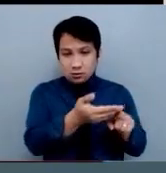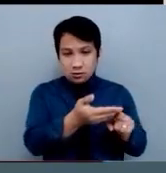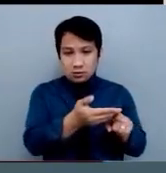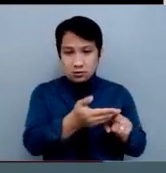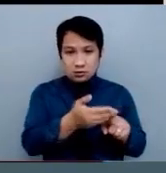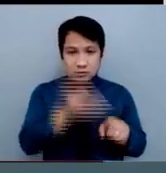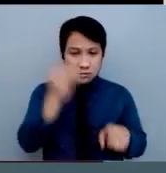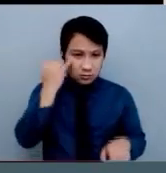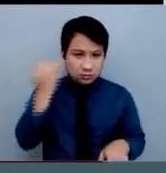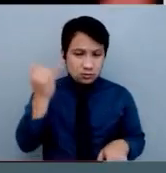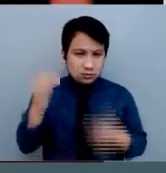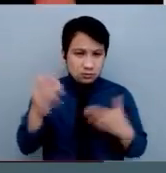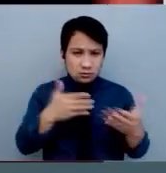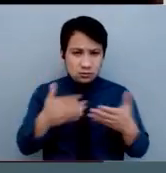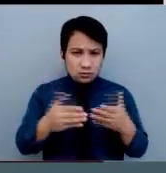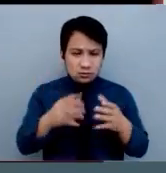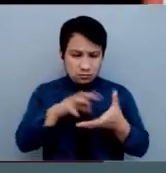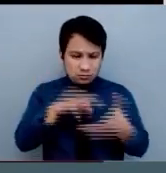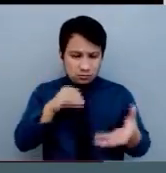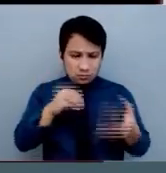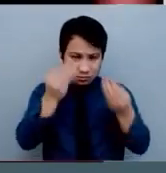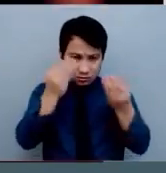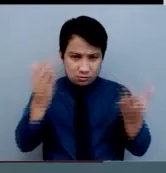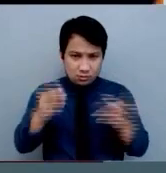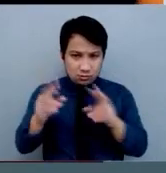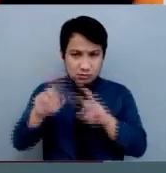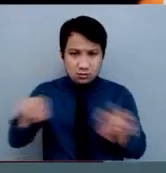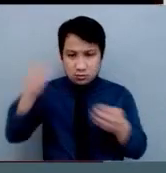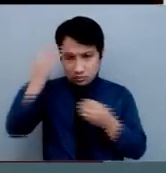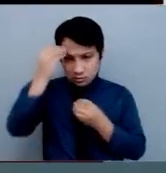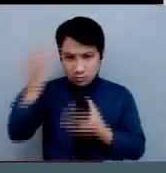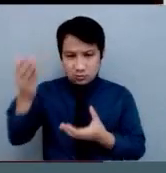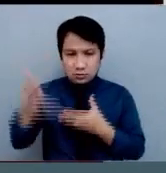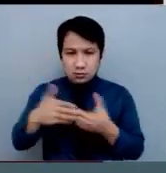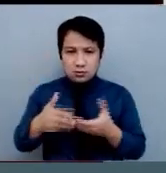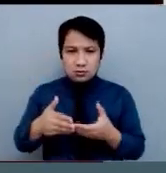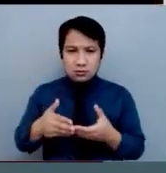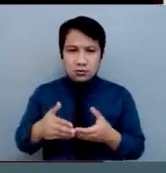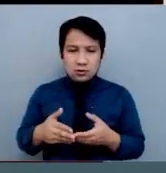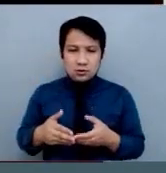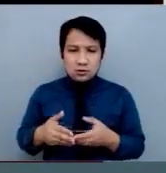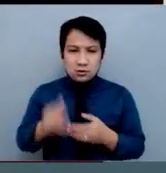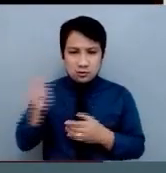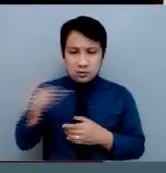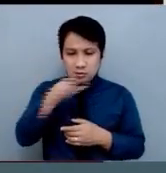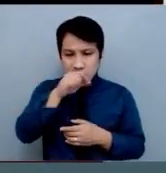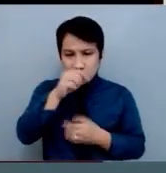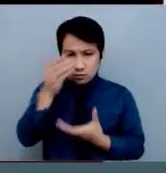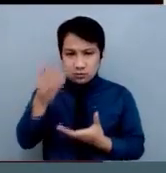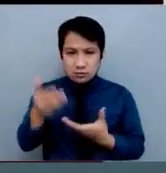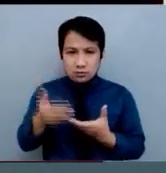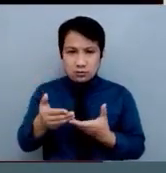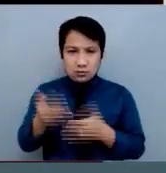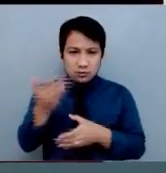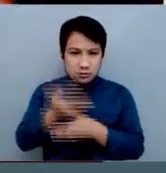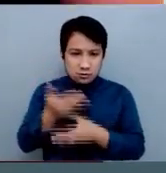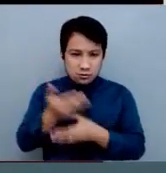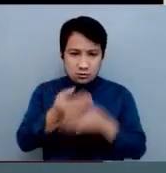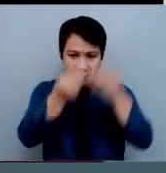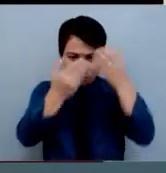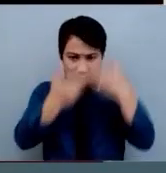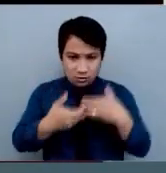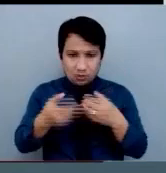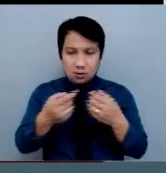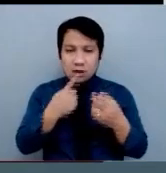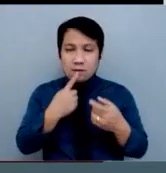Mr. James Jimenez, mm-hmm, yung mga screenshots. At in-inform ko siya, sabi ko sa kanya pala muna sa Twitter na meron akong disturbing information